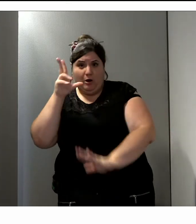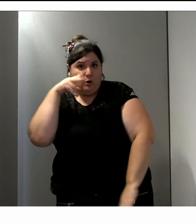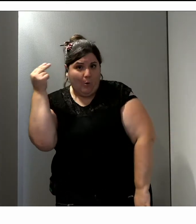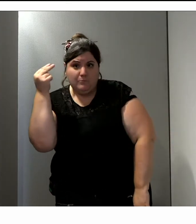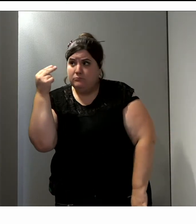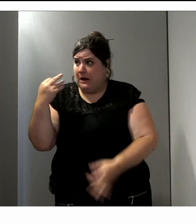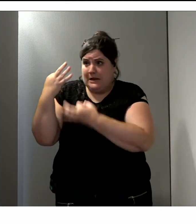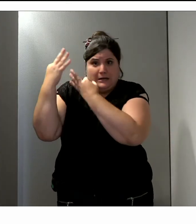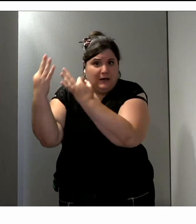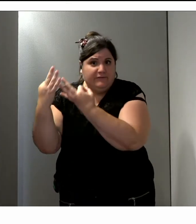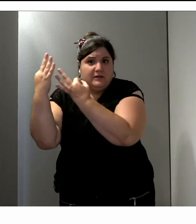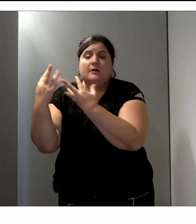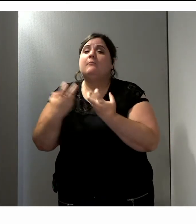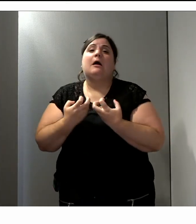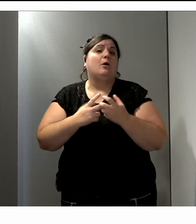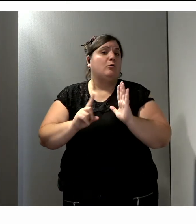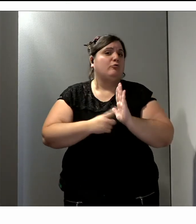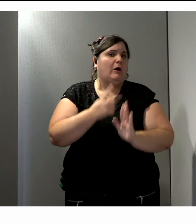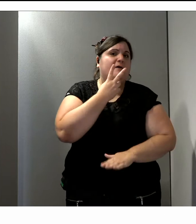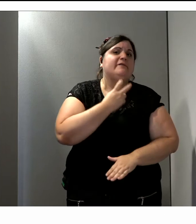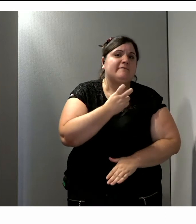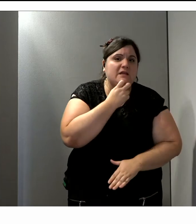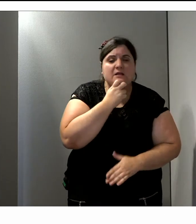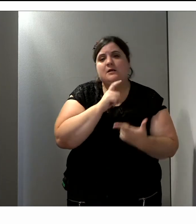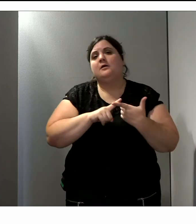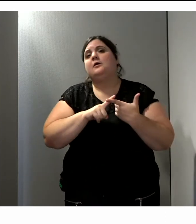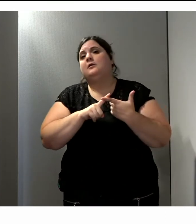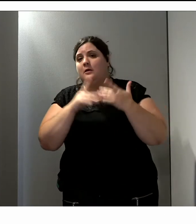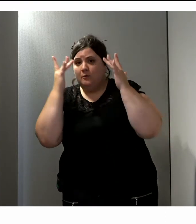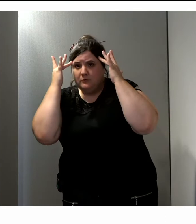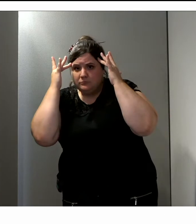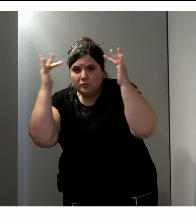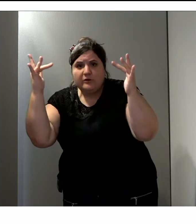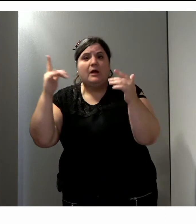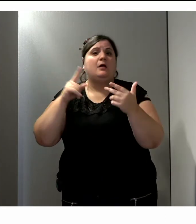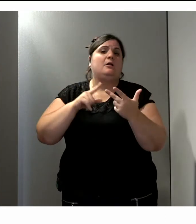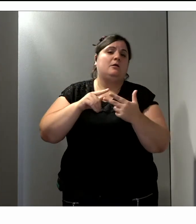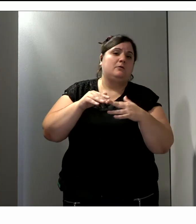humains classiques, tels que droits civils, politiques, sociaux, économiques et culturels,